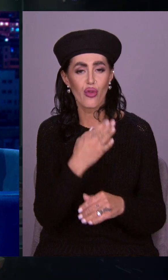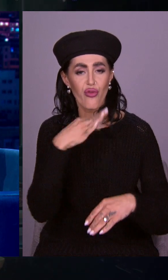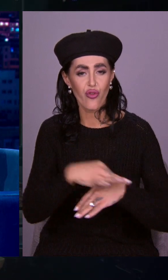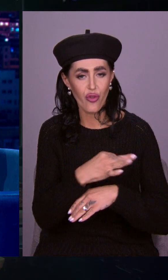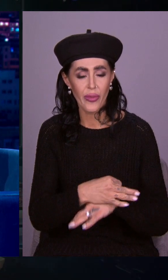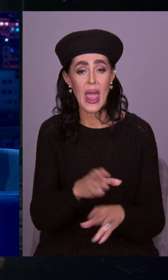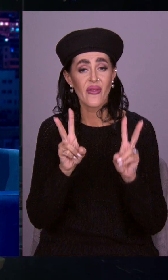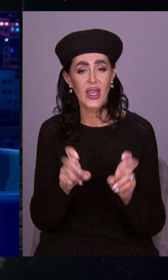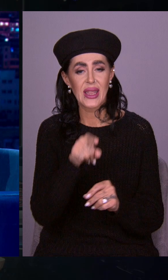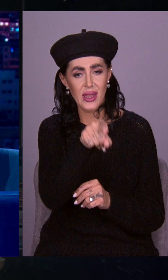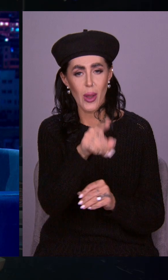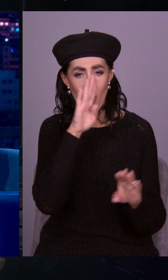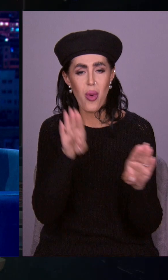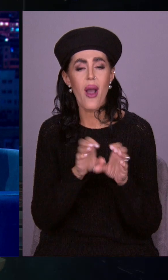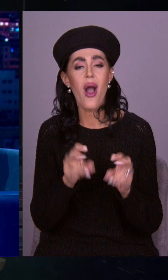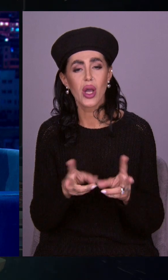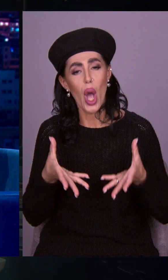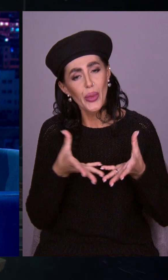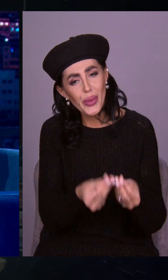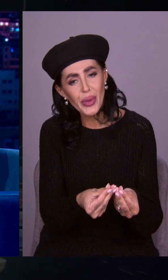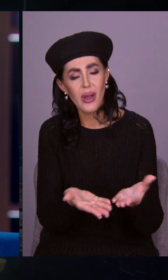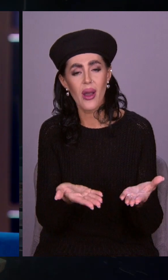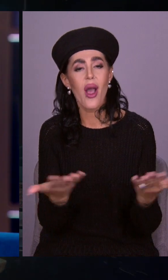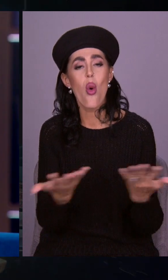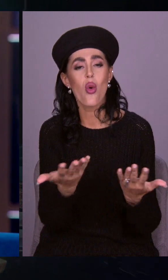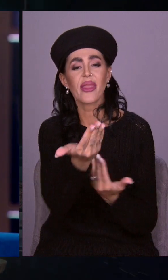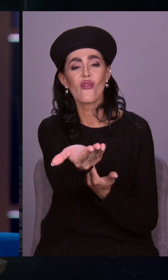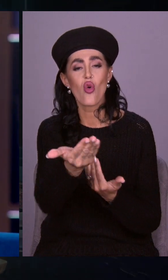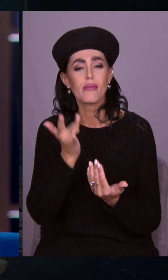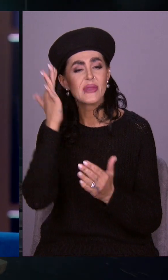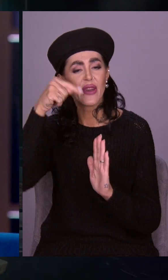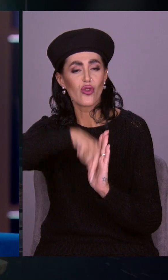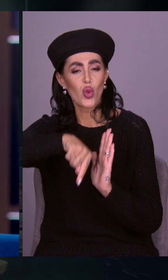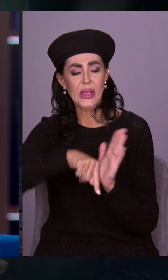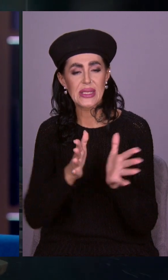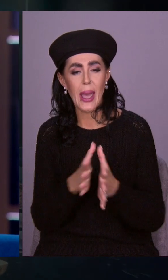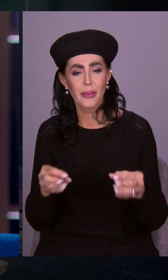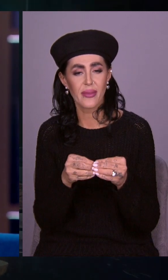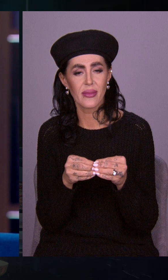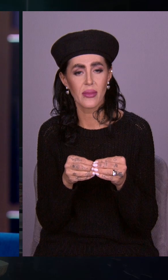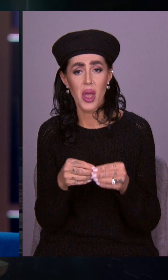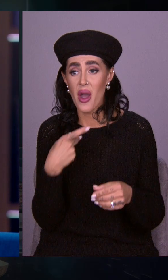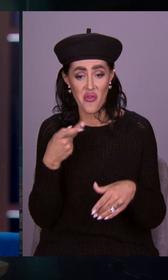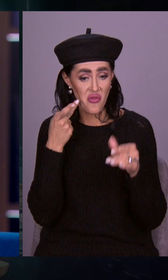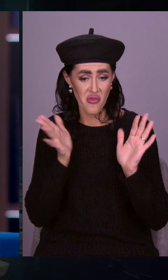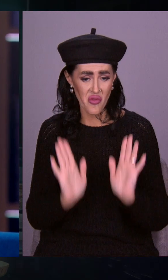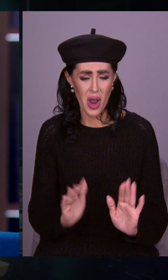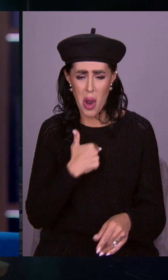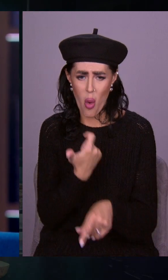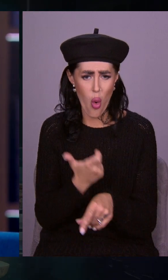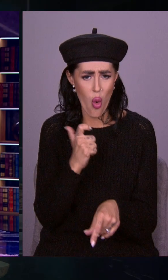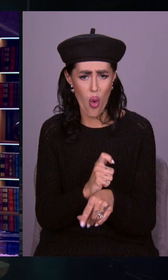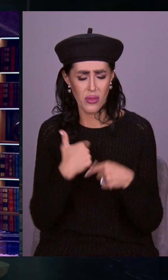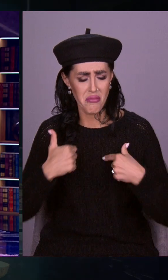роль заспокійливого, ну, якби... Ну, в принципі, так, це, в принципі, було і... Завжди. Ага. Я суперспокійна людина,